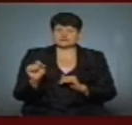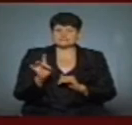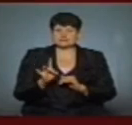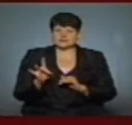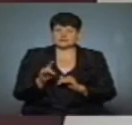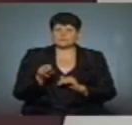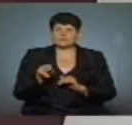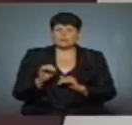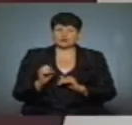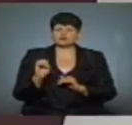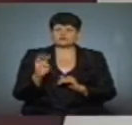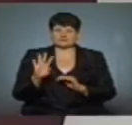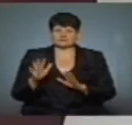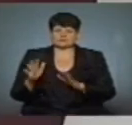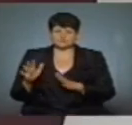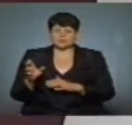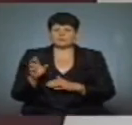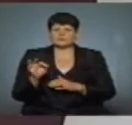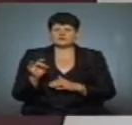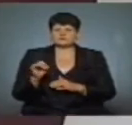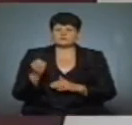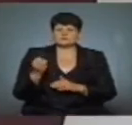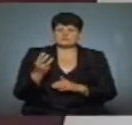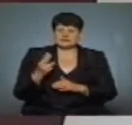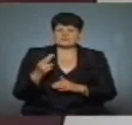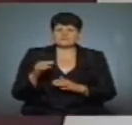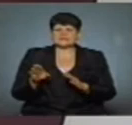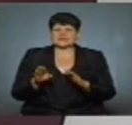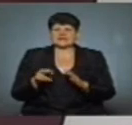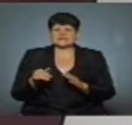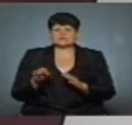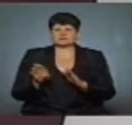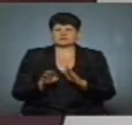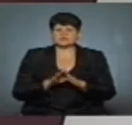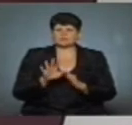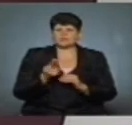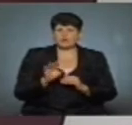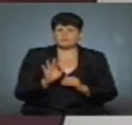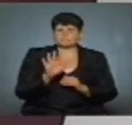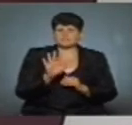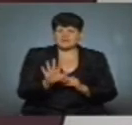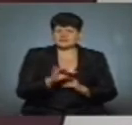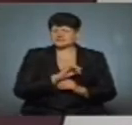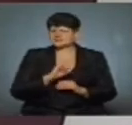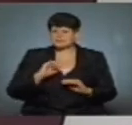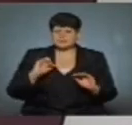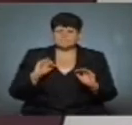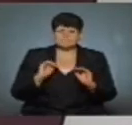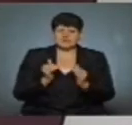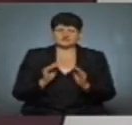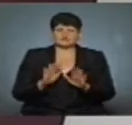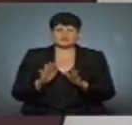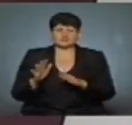районах по 14 випадків, у Борщівському – 13, під Гаєцькому і під Волочиському – по 5, і найменше лабораторно підтверджених